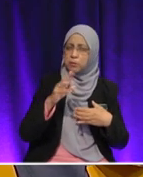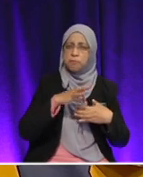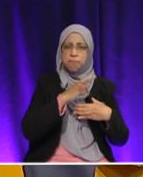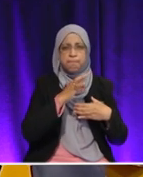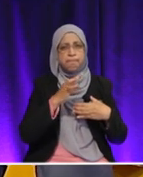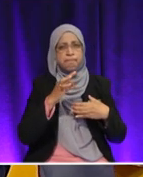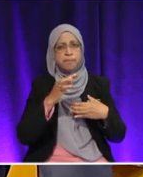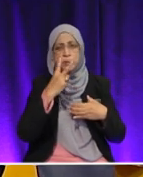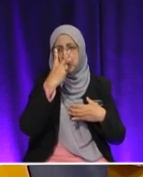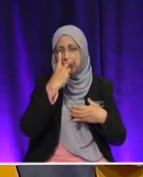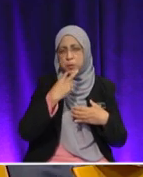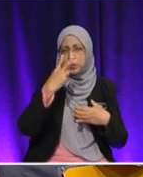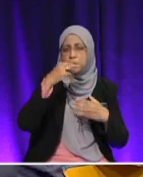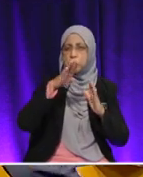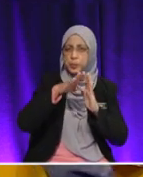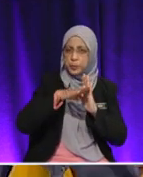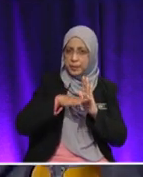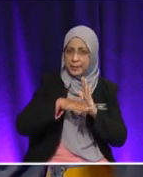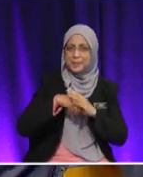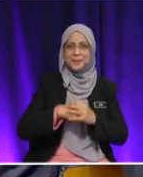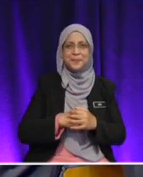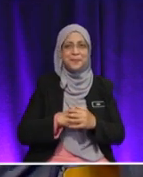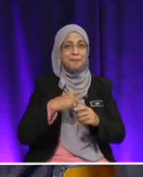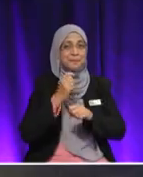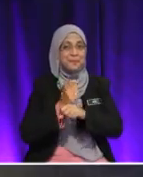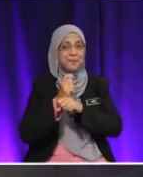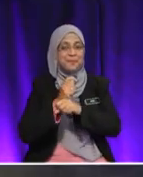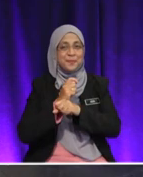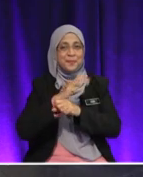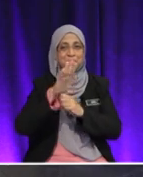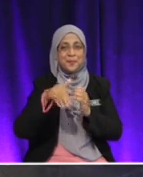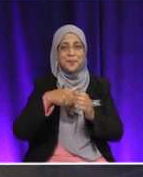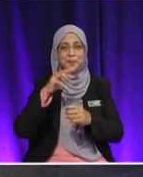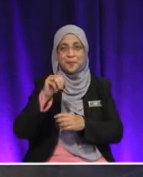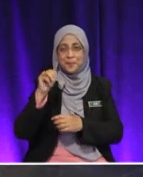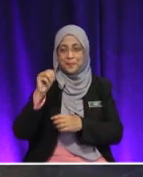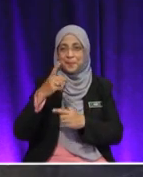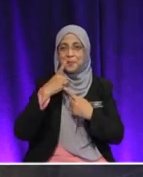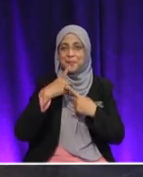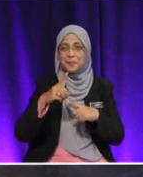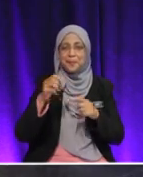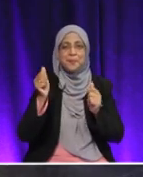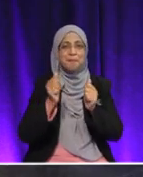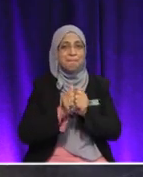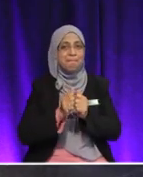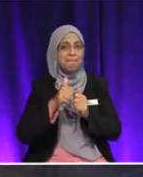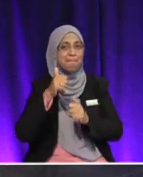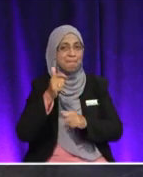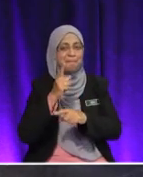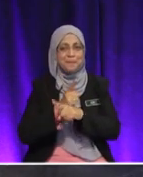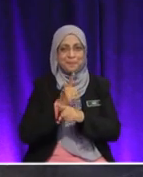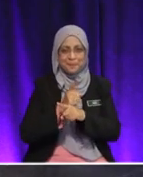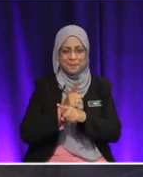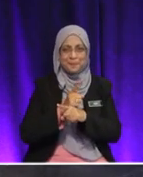kepentingan di situ oke tanya kepada ke-4 pelajar yang telah memberi jawaban untuk soal lansi kepentingan